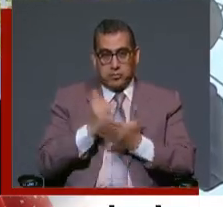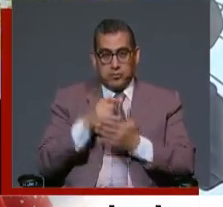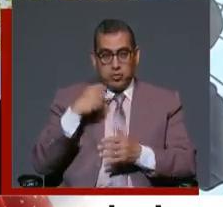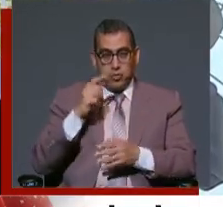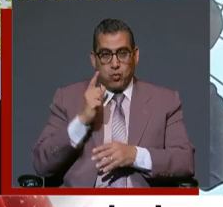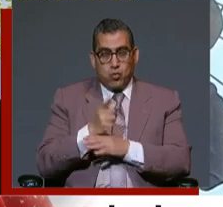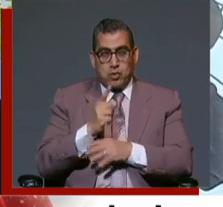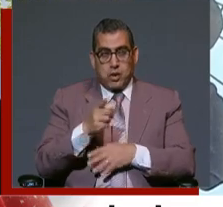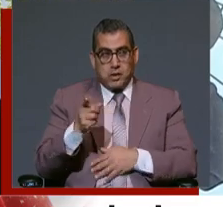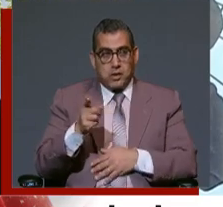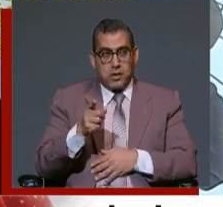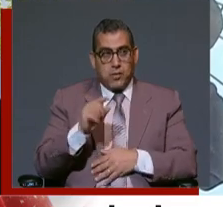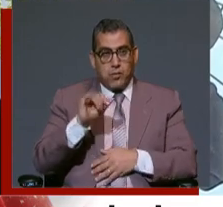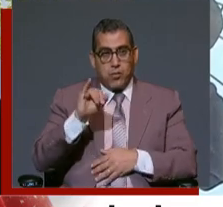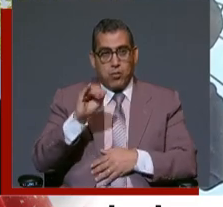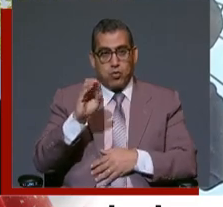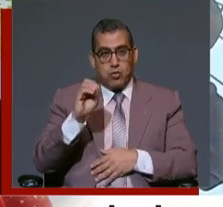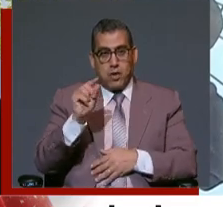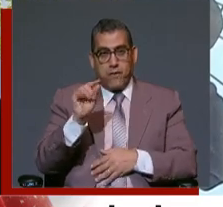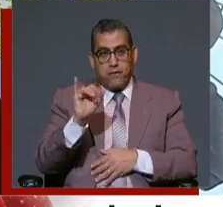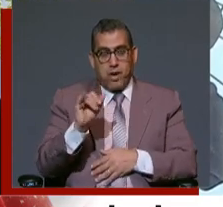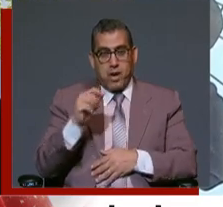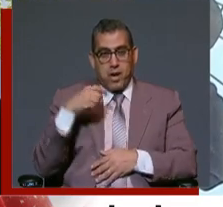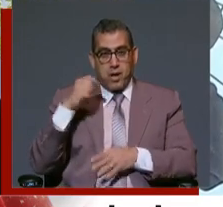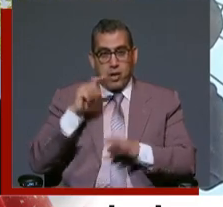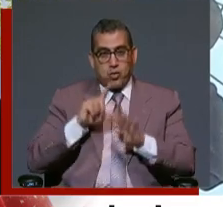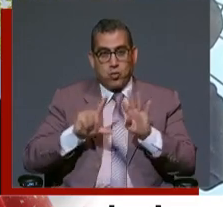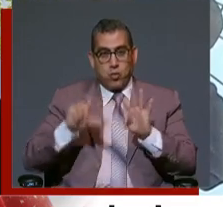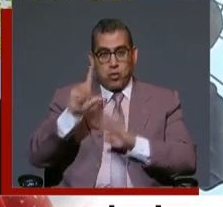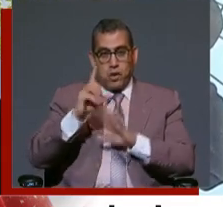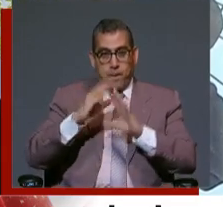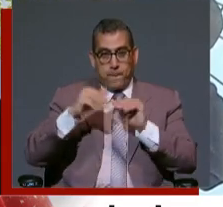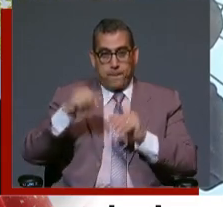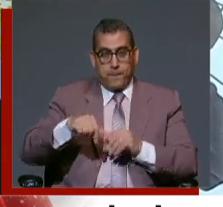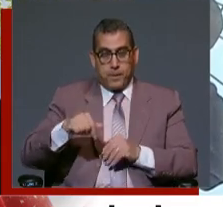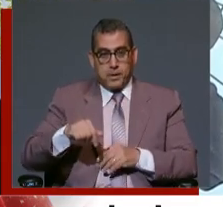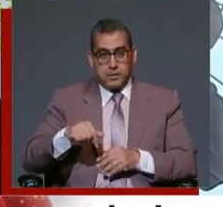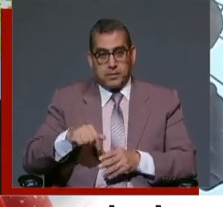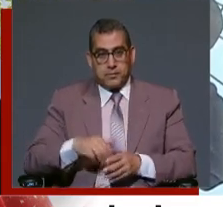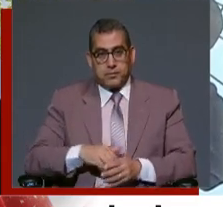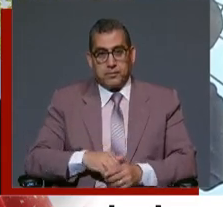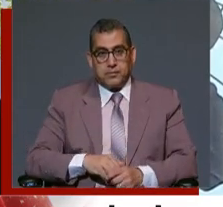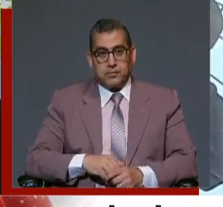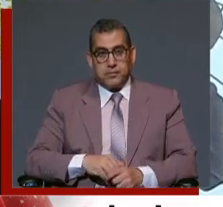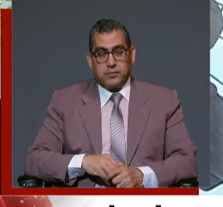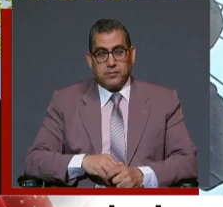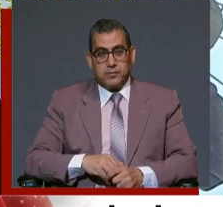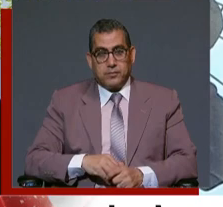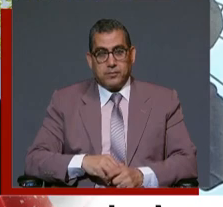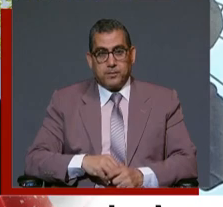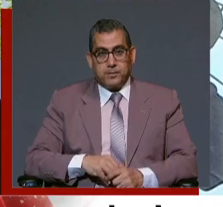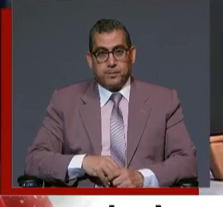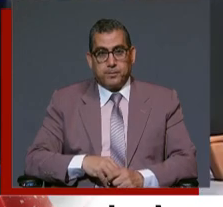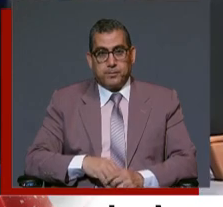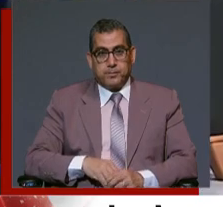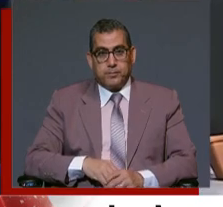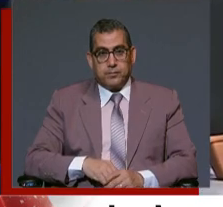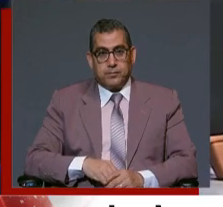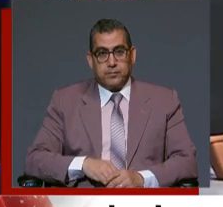مصطفى مدبولي رئيس وزراء جمهورية مصر العربية،